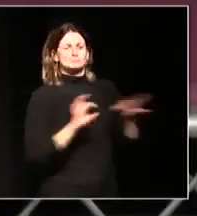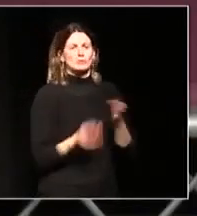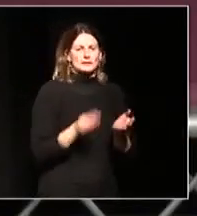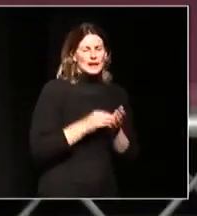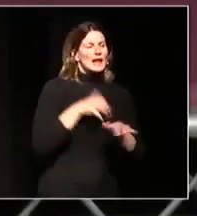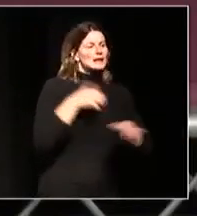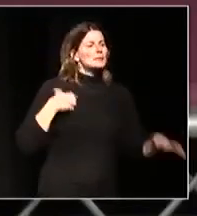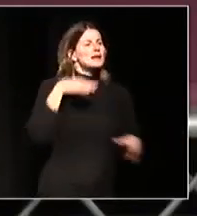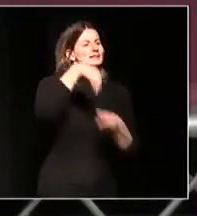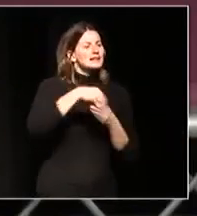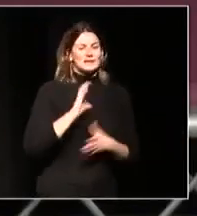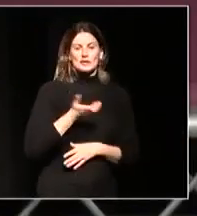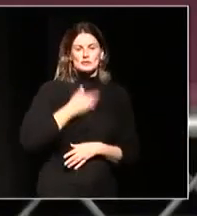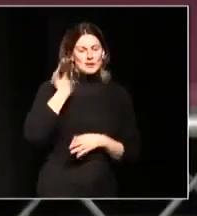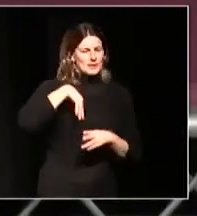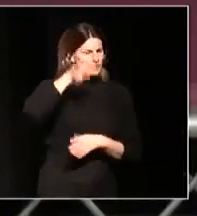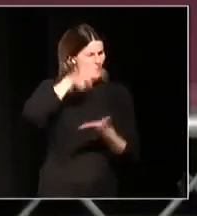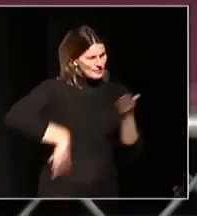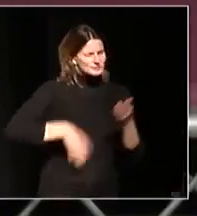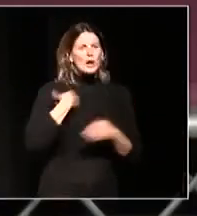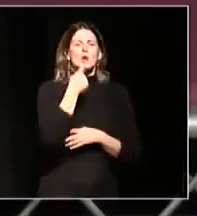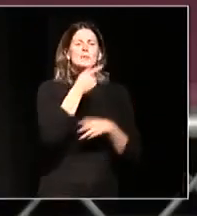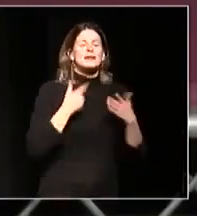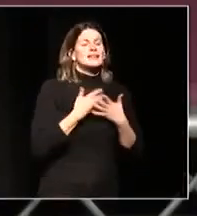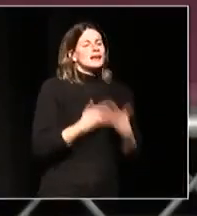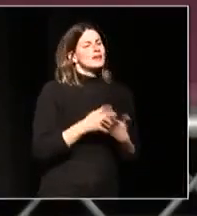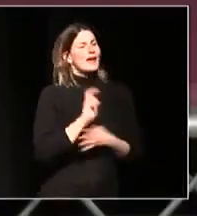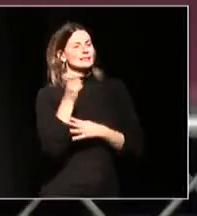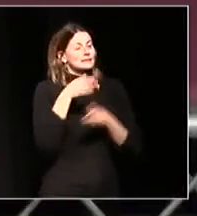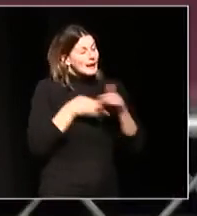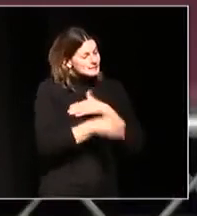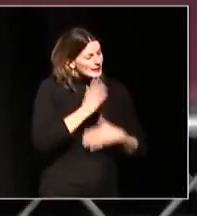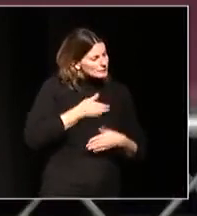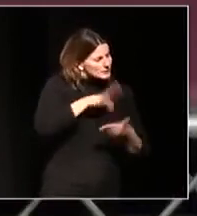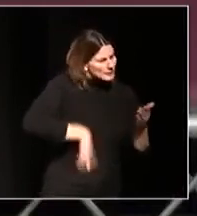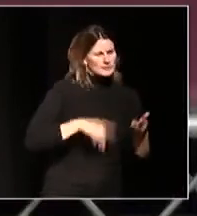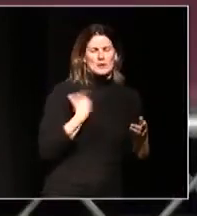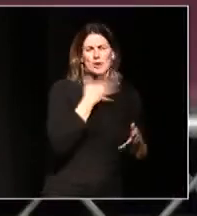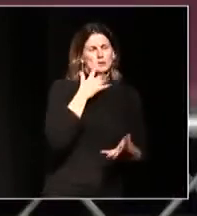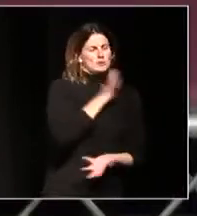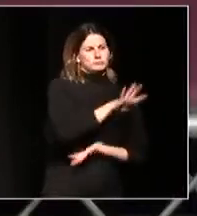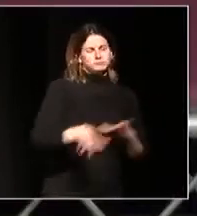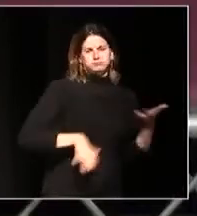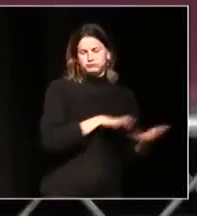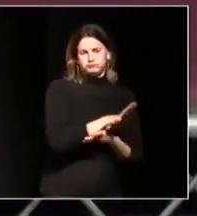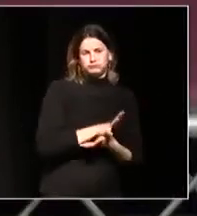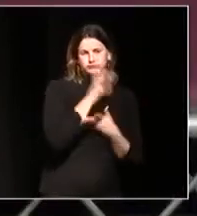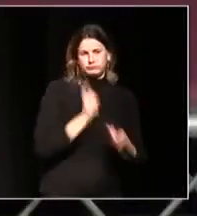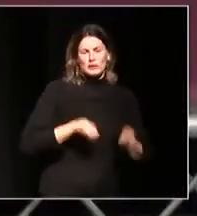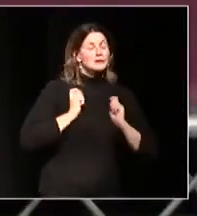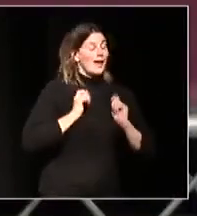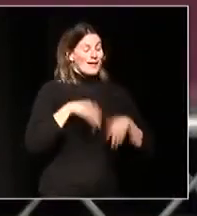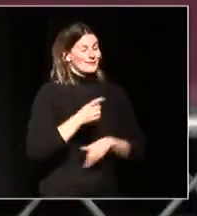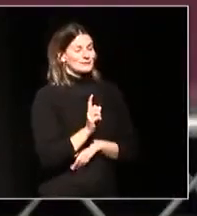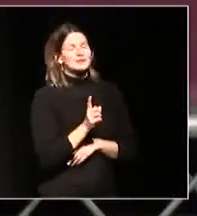que governa l'Ajuntament de Barcelona quan van dir que una candidatura alternativa que entrés a l'Ajuntament de Barcelona sembraria el caos, allò no va passar, la